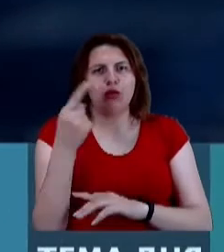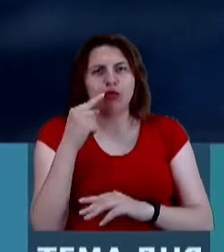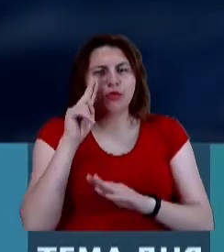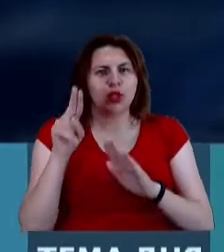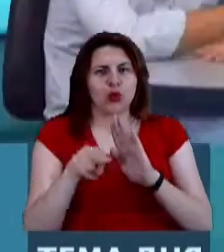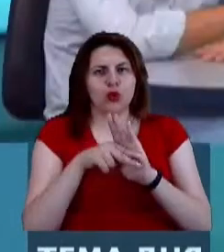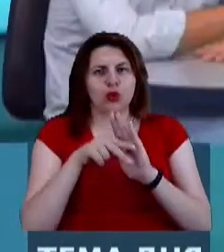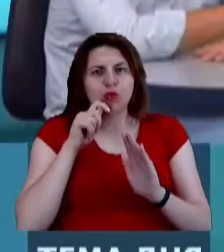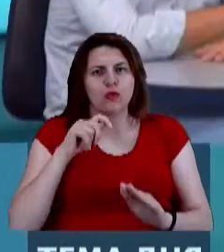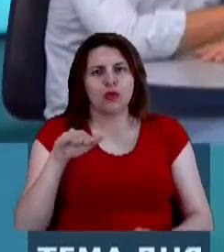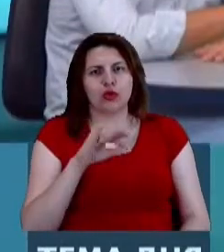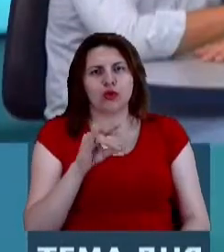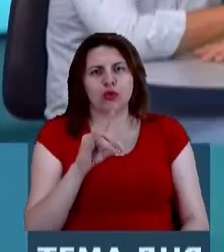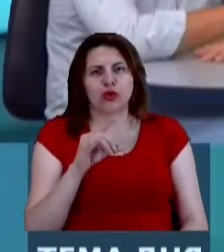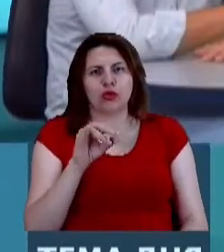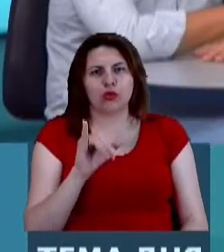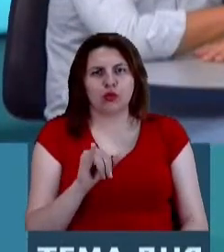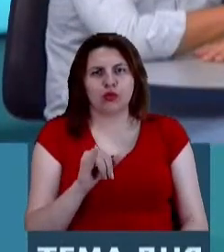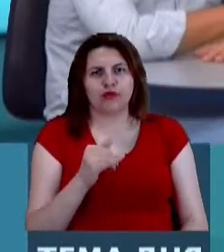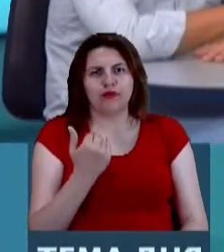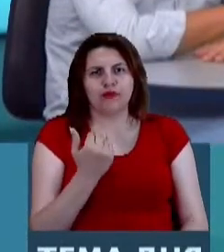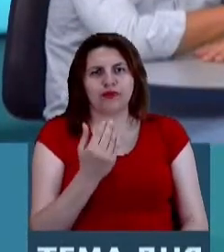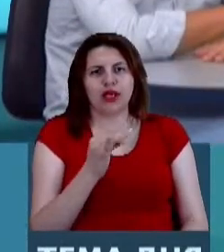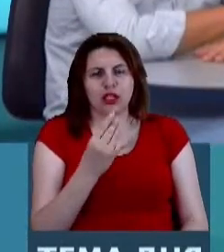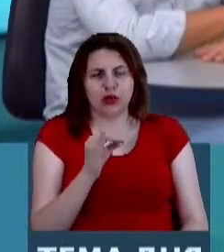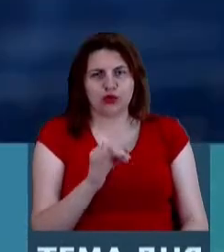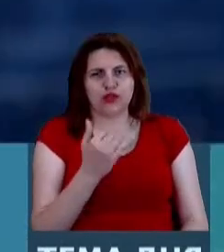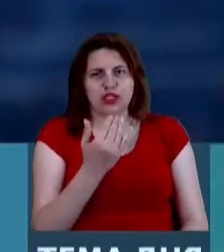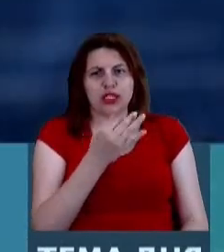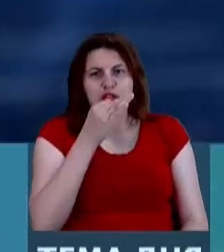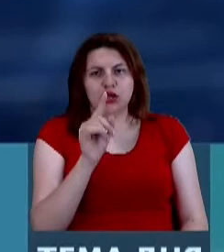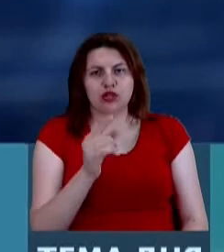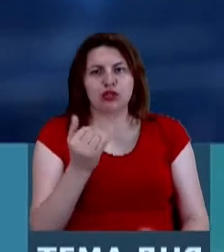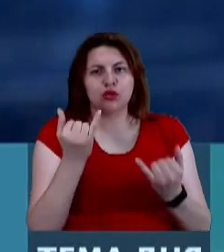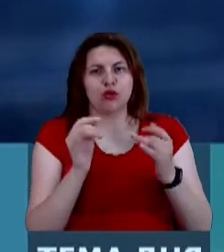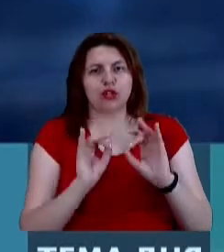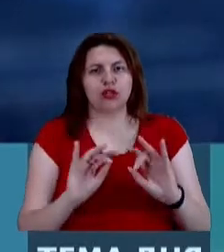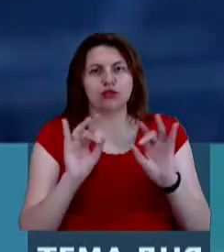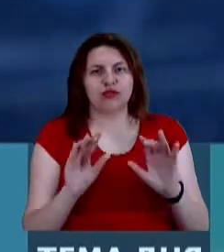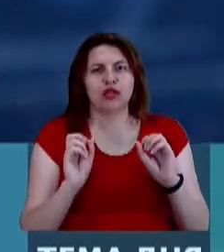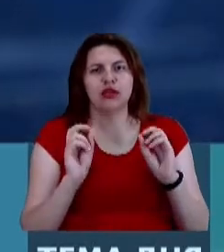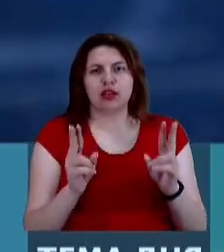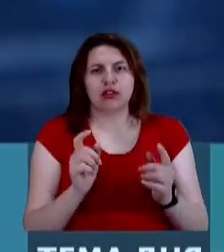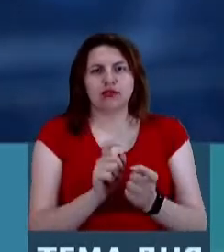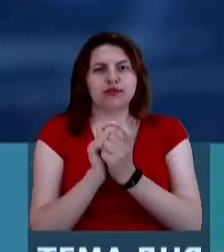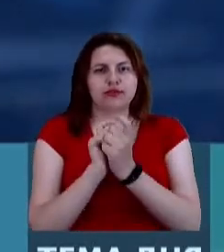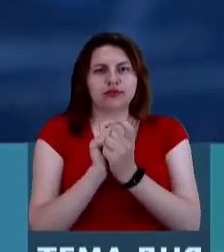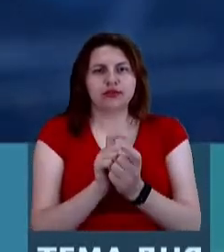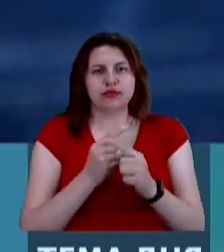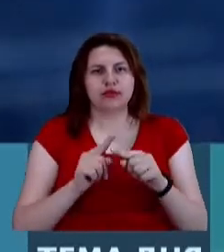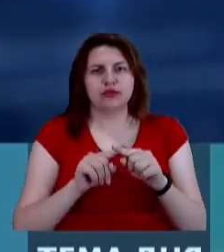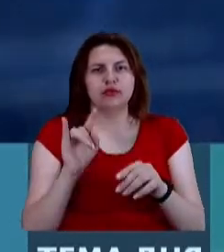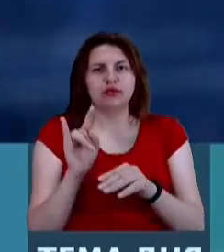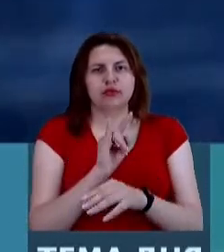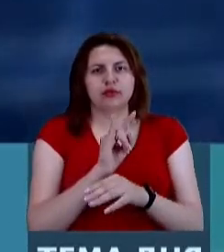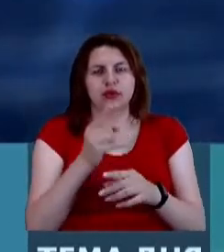українському уряду. Пане Андрію, ви сказали про те, що сьогодні розповідали, як боротися з цією фейковою інформацією, як